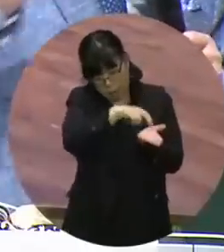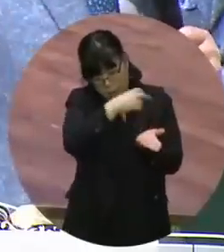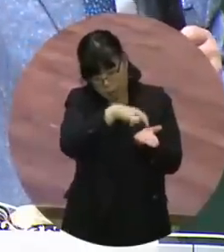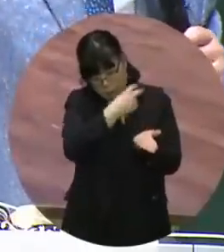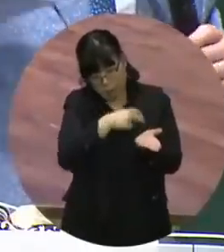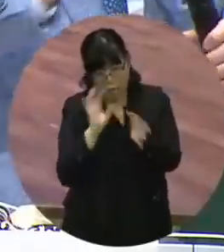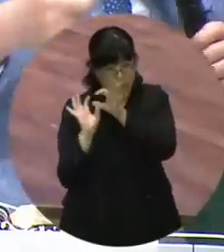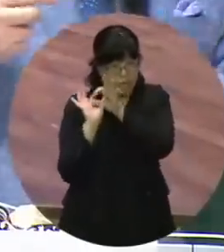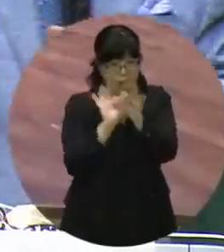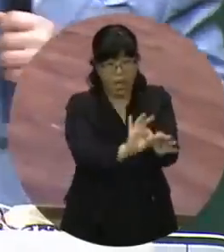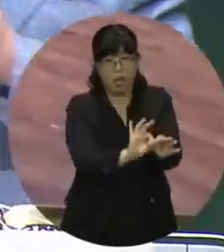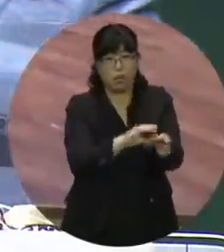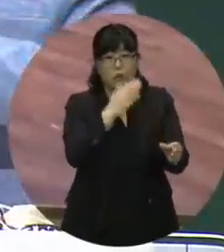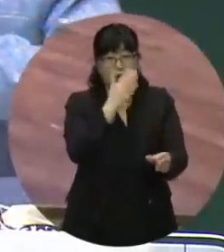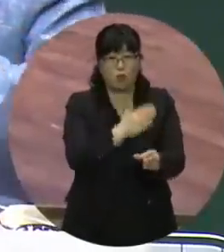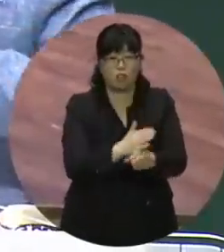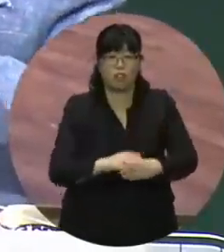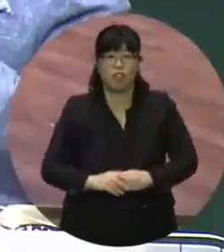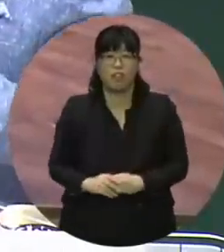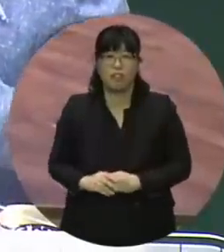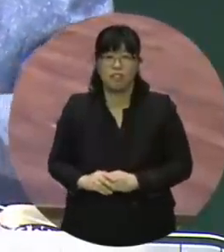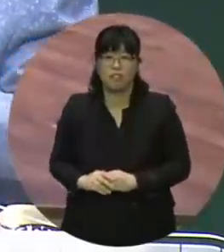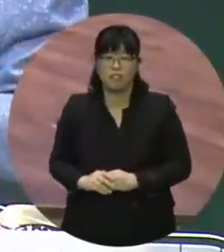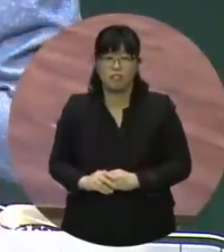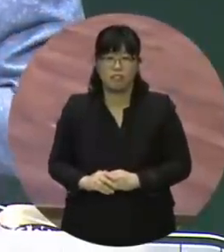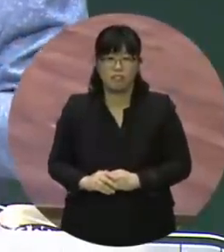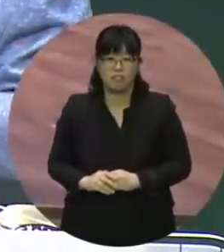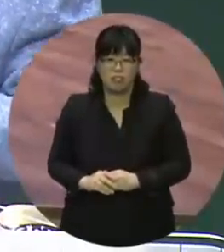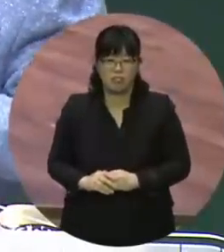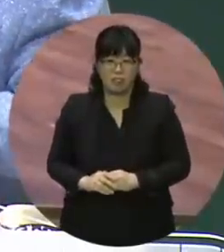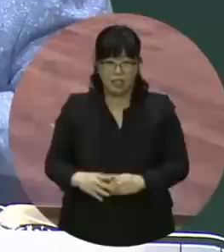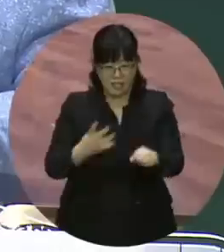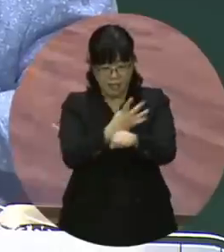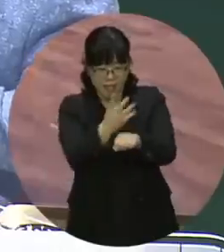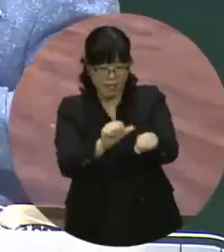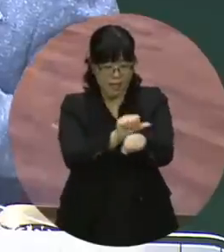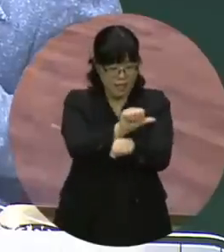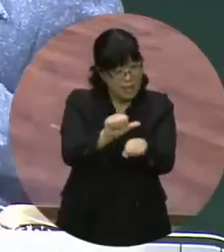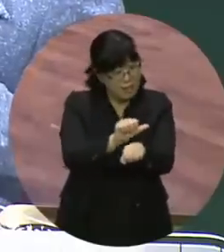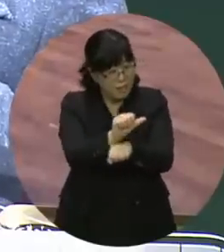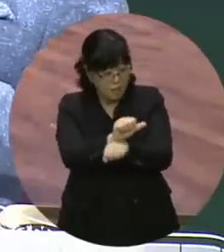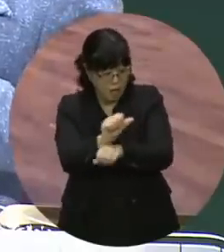먼 길 가서 모시고 가서 지금 사역하고 있는 사진 막